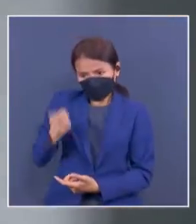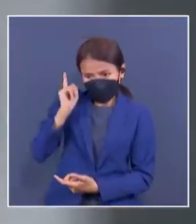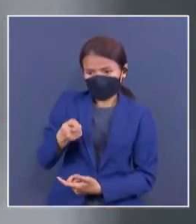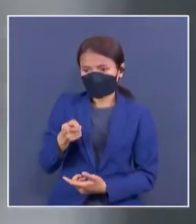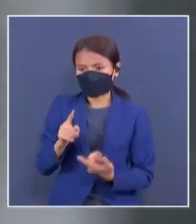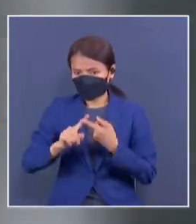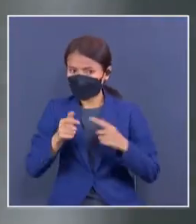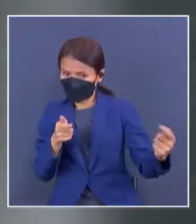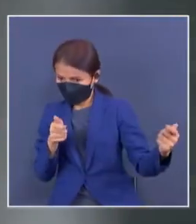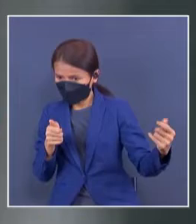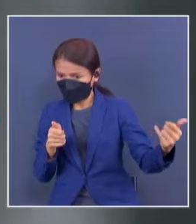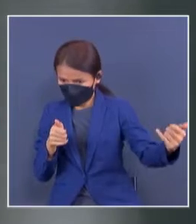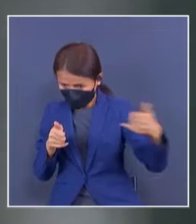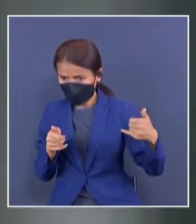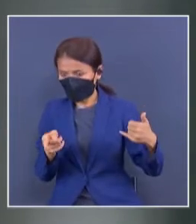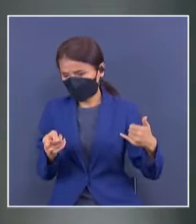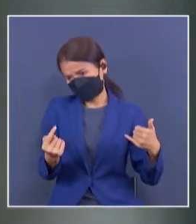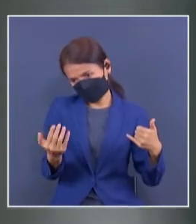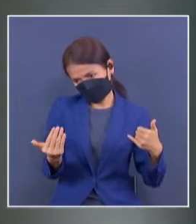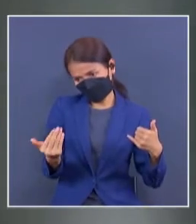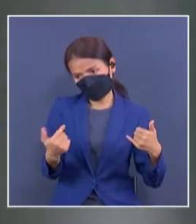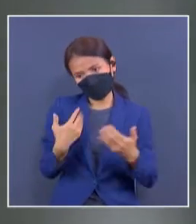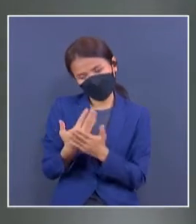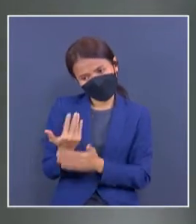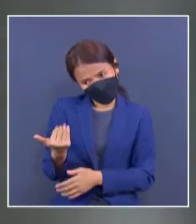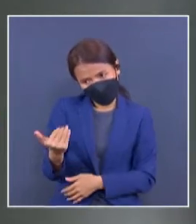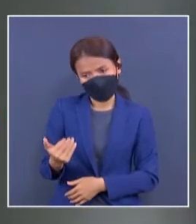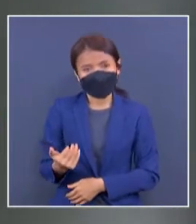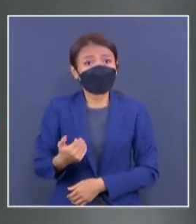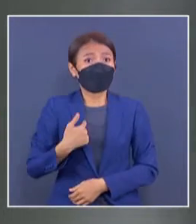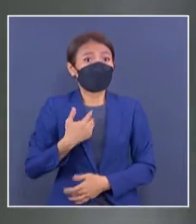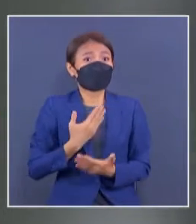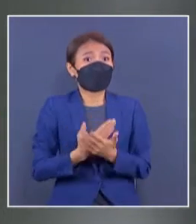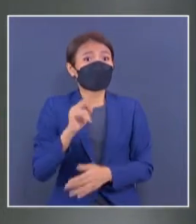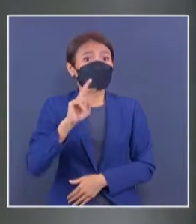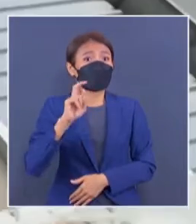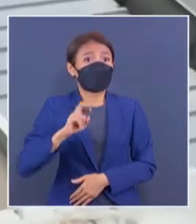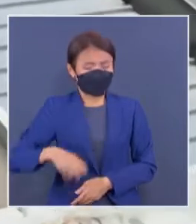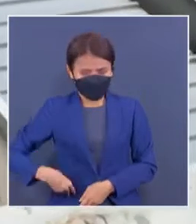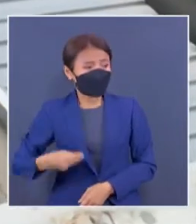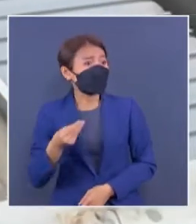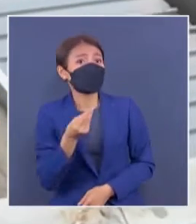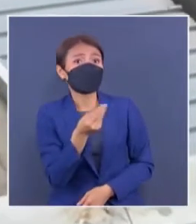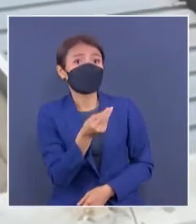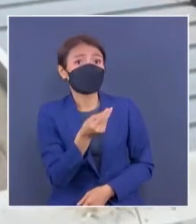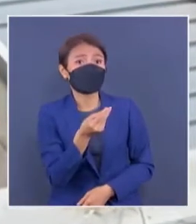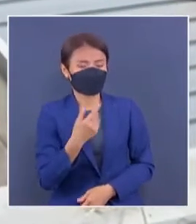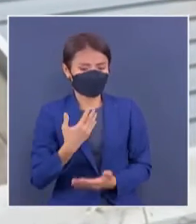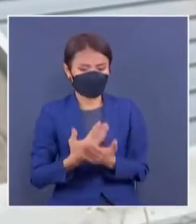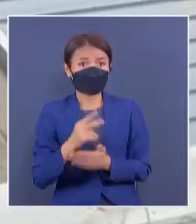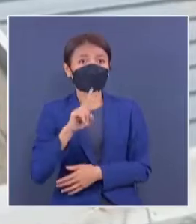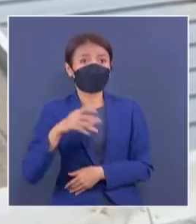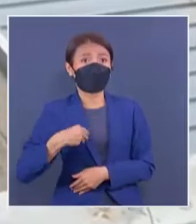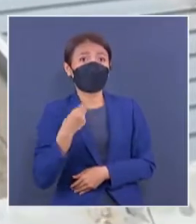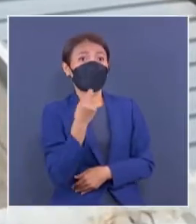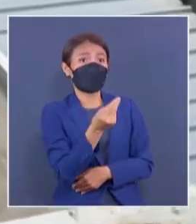เองก็กลัวแล้วครับ ครับ เลยหยิบเงินยื่นไปให้200บาทณตอนนั้นก่อนเลยนะครับ ก็ข่มขู่นะ